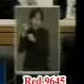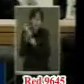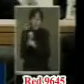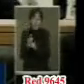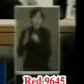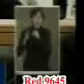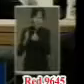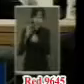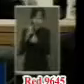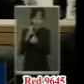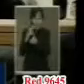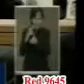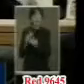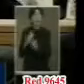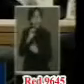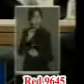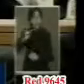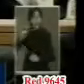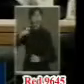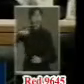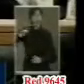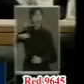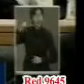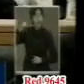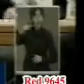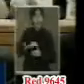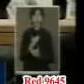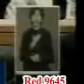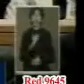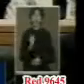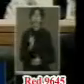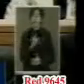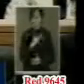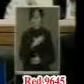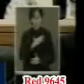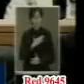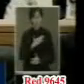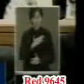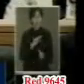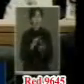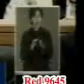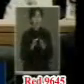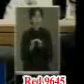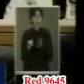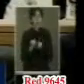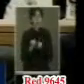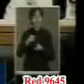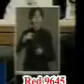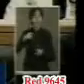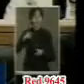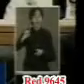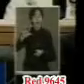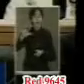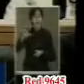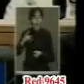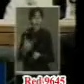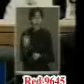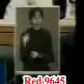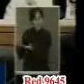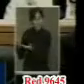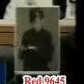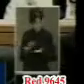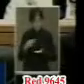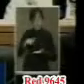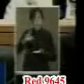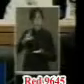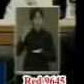องดำเนินคดีได้และมีความประสงค์ที่ต้องการจะชี้แจงเหมือนปปช.บอกว่าพูดฝ่ายเดียวเราก็เชิญปปช.